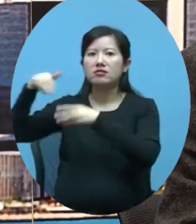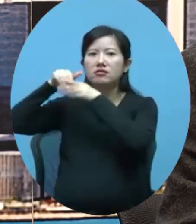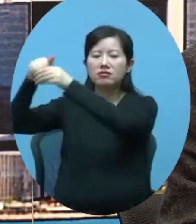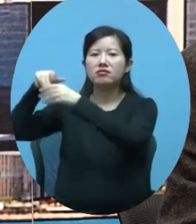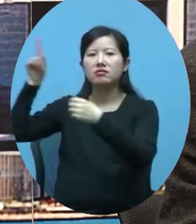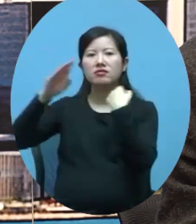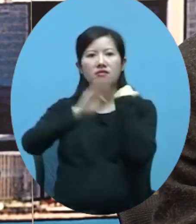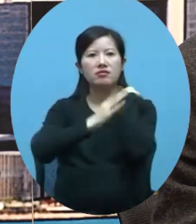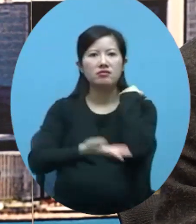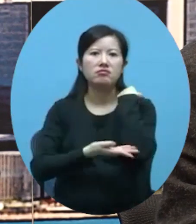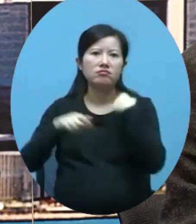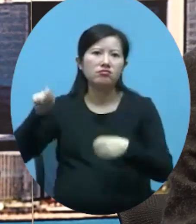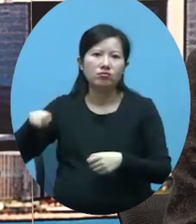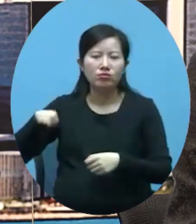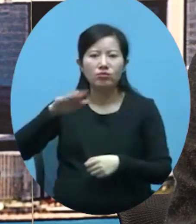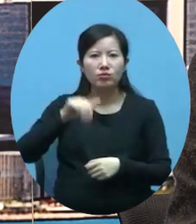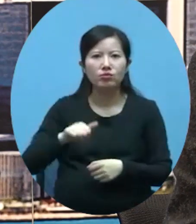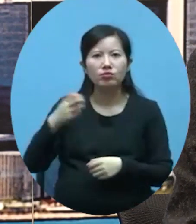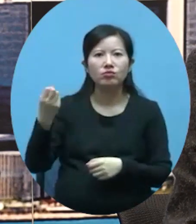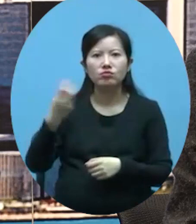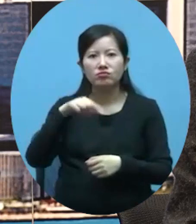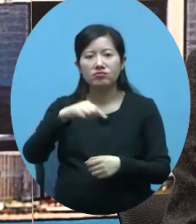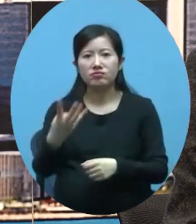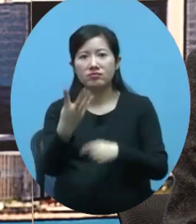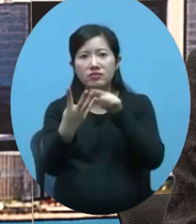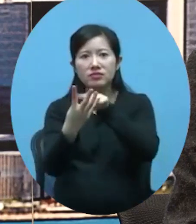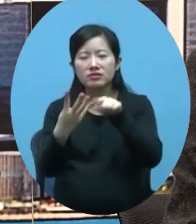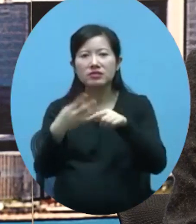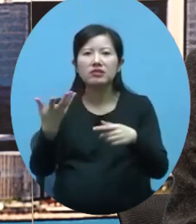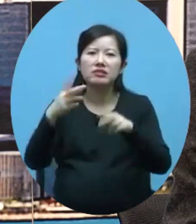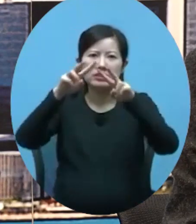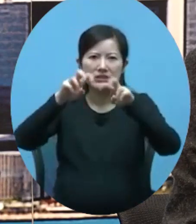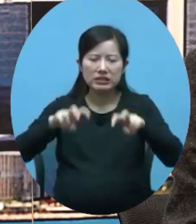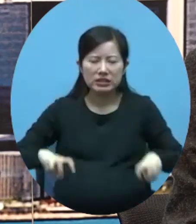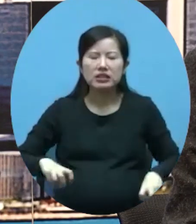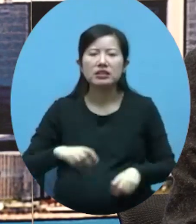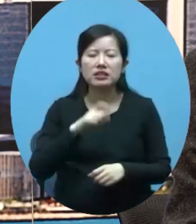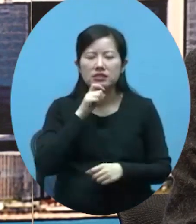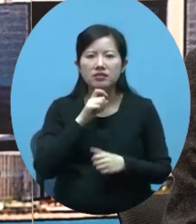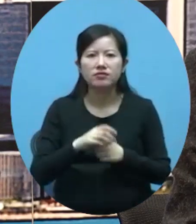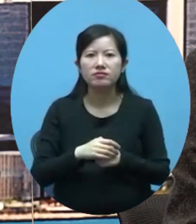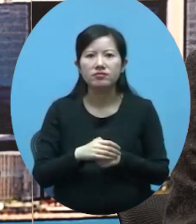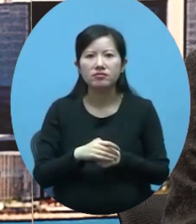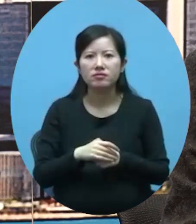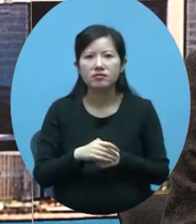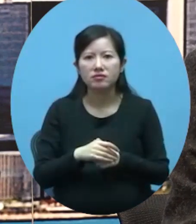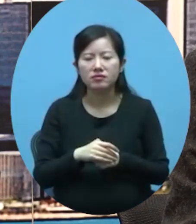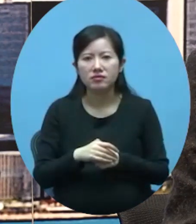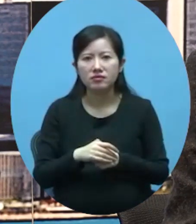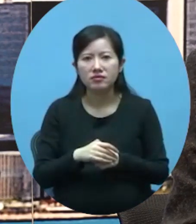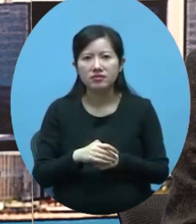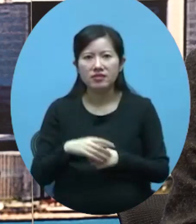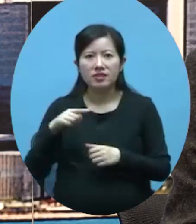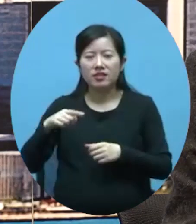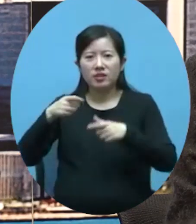了那另外其他都還在調查著那我想說回頭就是剛才我講了所有一些